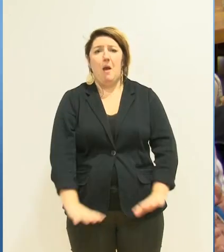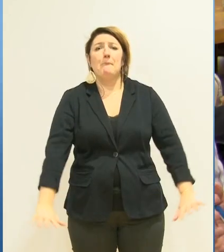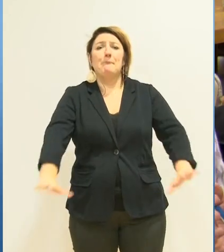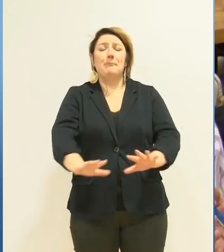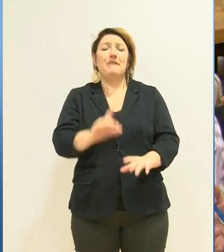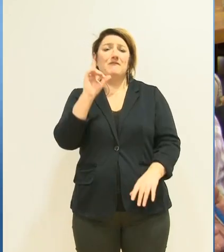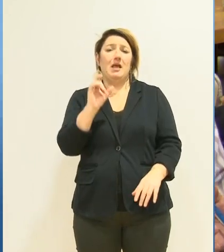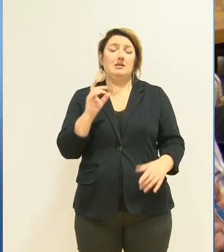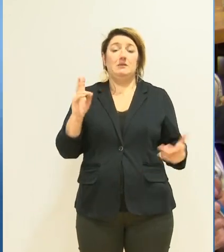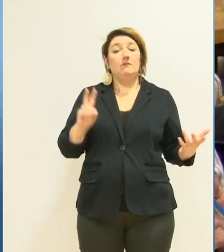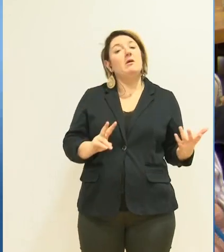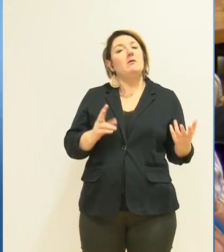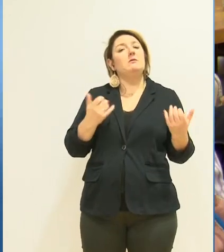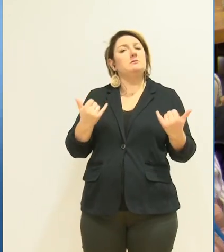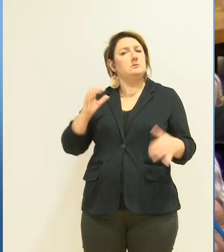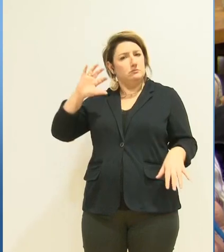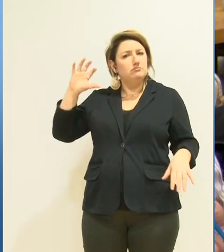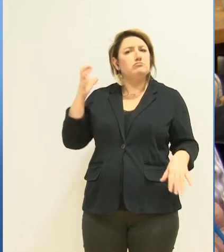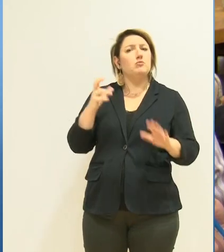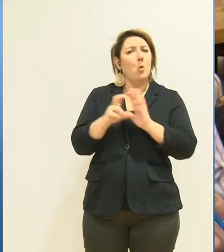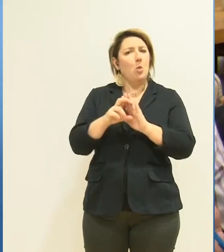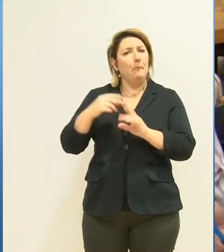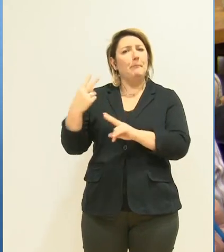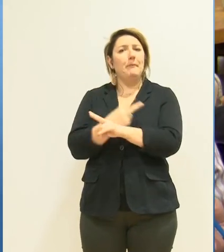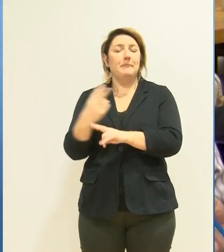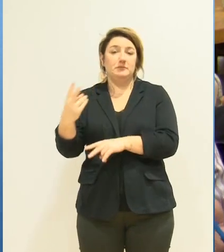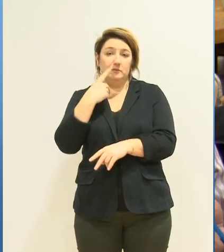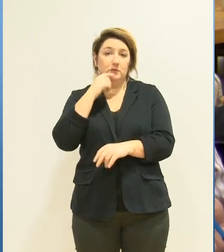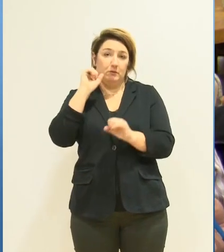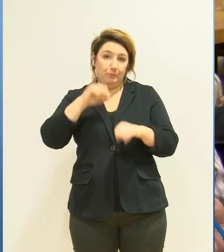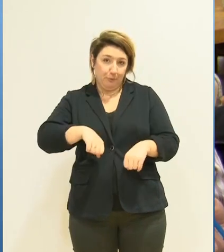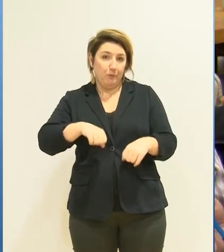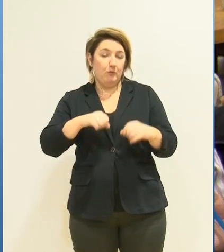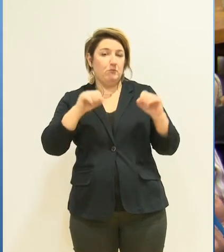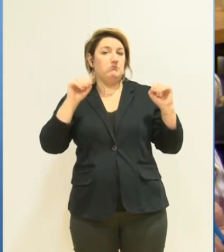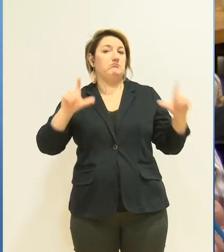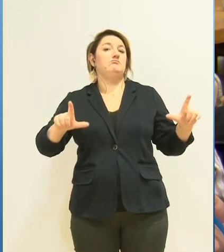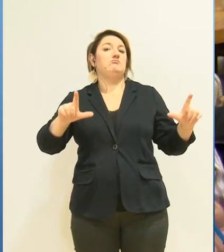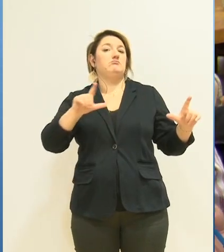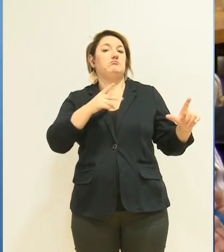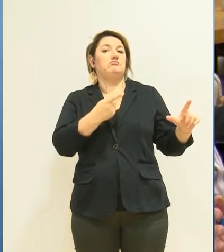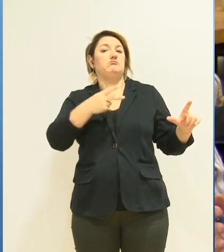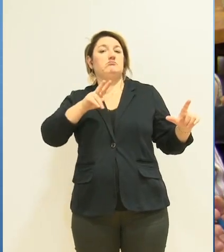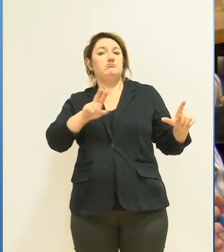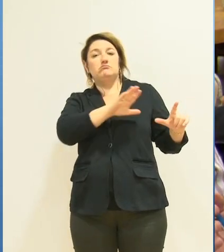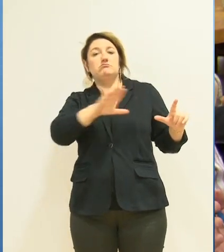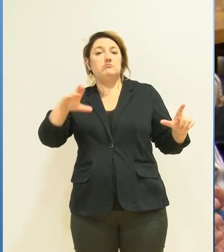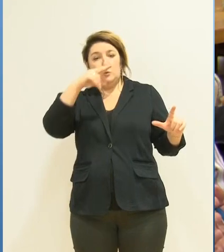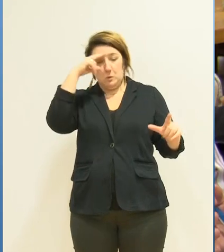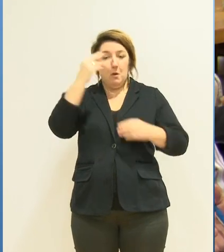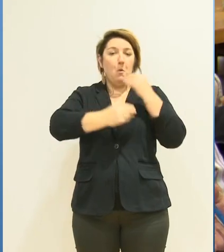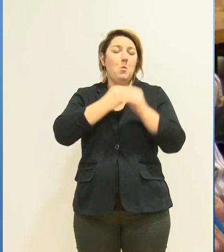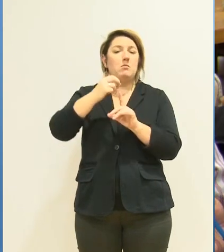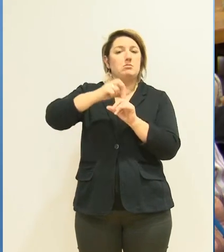solaire important et donc il convient de bien intégrer des panneaux photos photovoltaïques ou thermiques